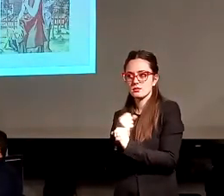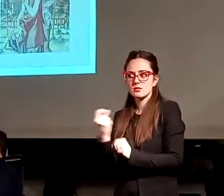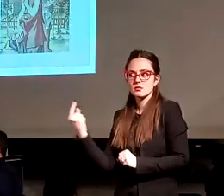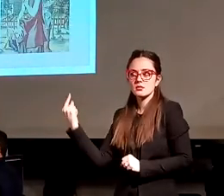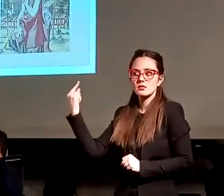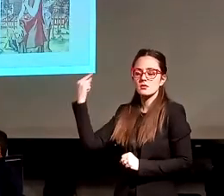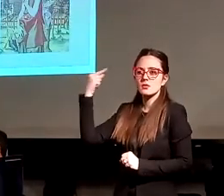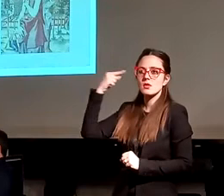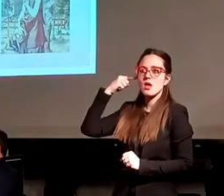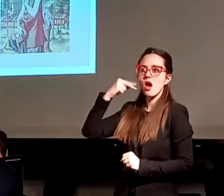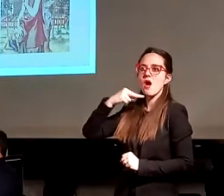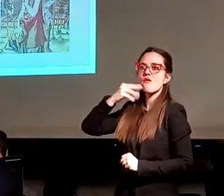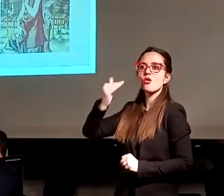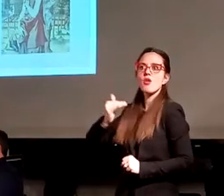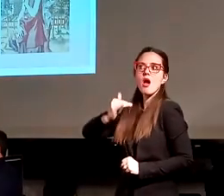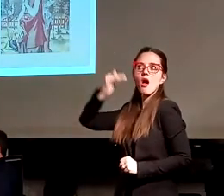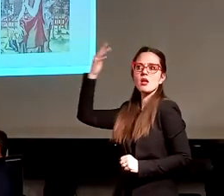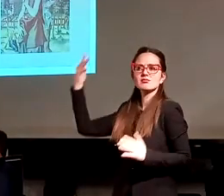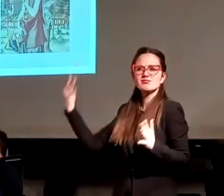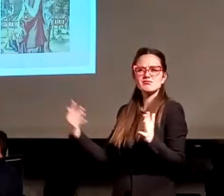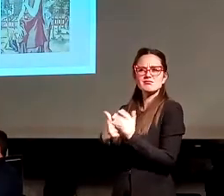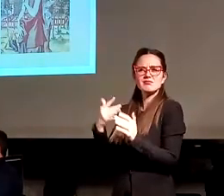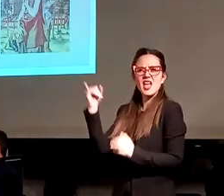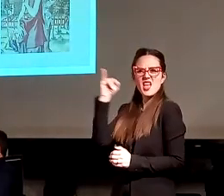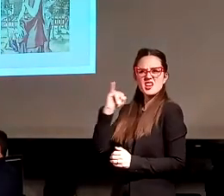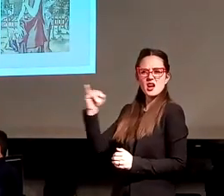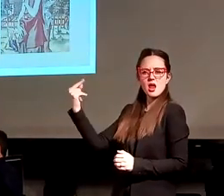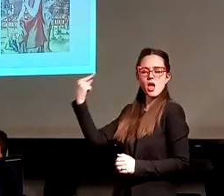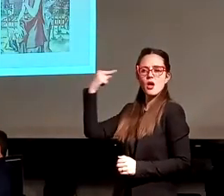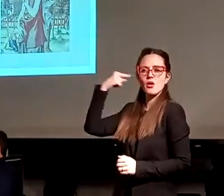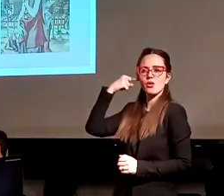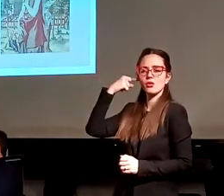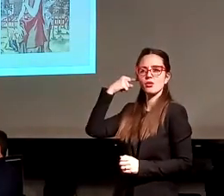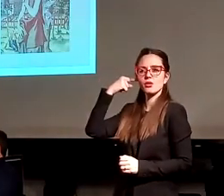all'improvviso una voce alta e beffarda di ireneo